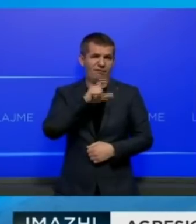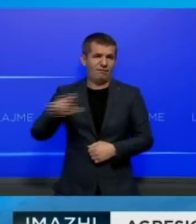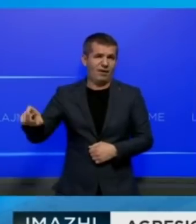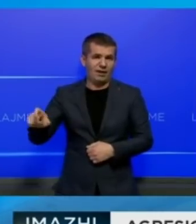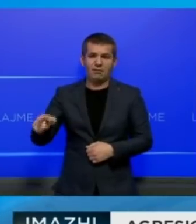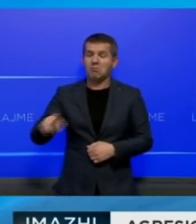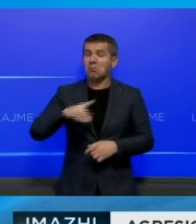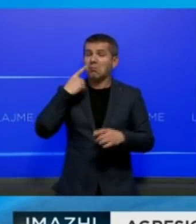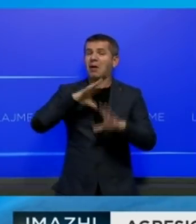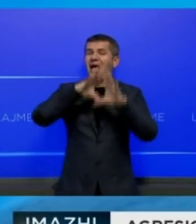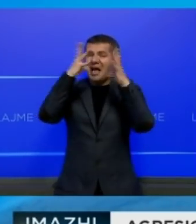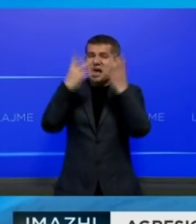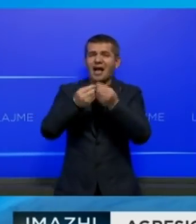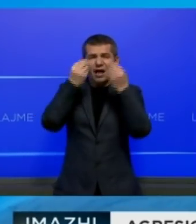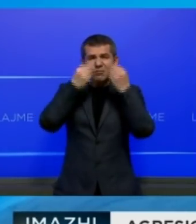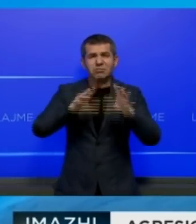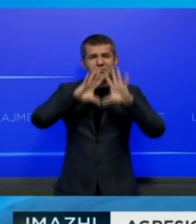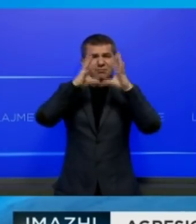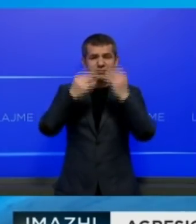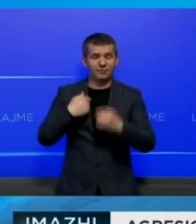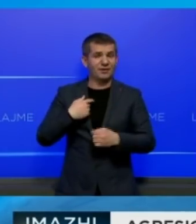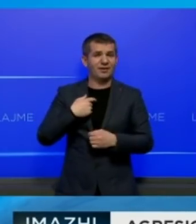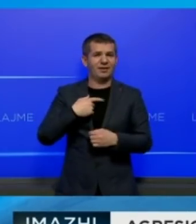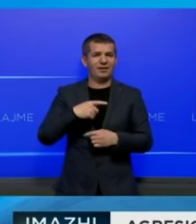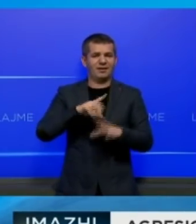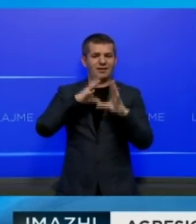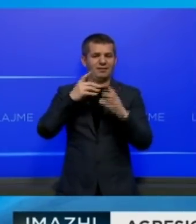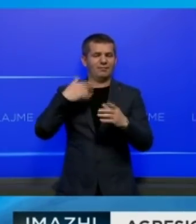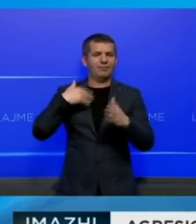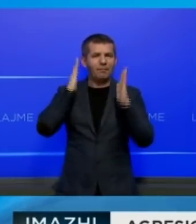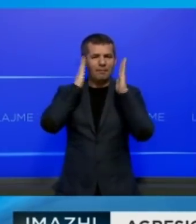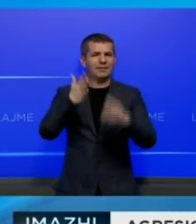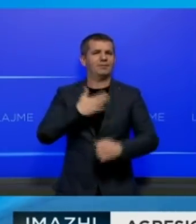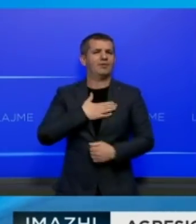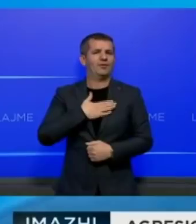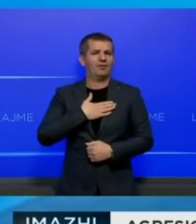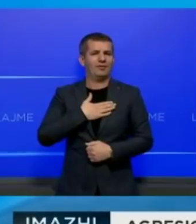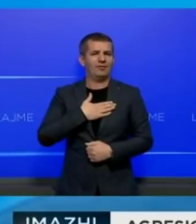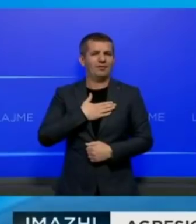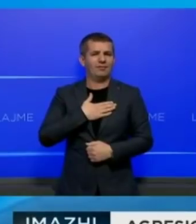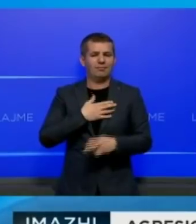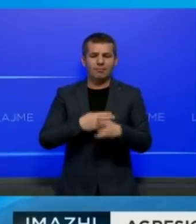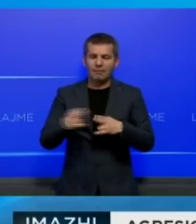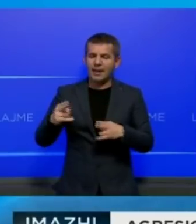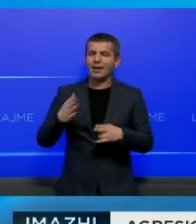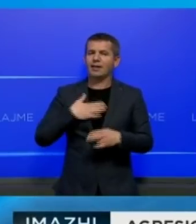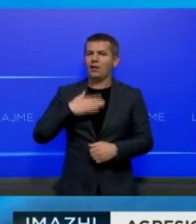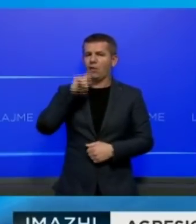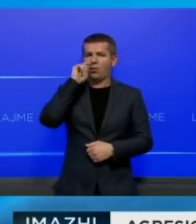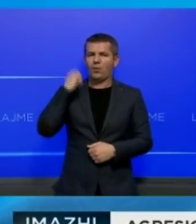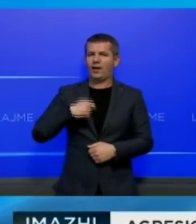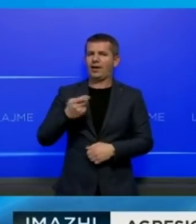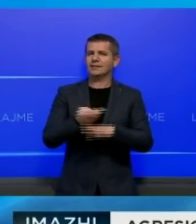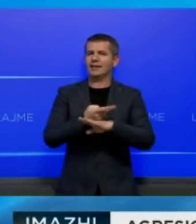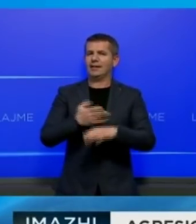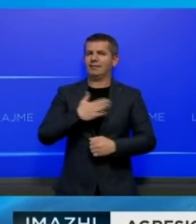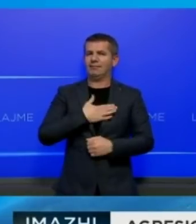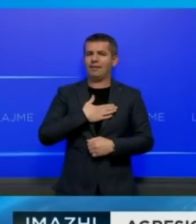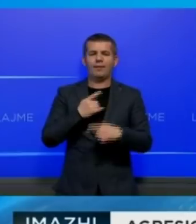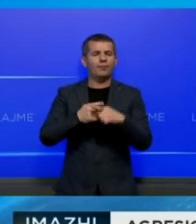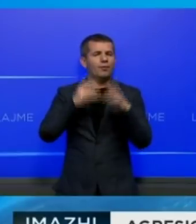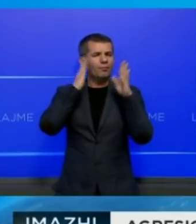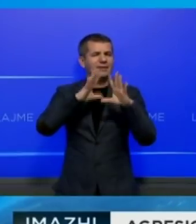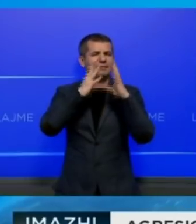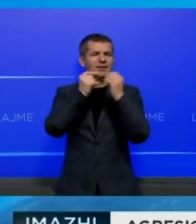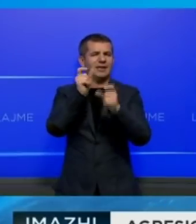të gjitha katedrale dhe kisha tona, nuk do të shkatroni besimin ton, besimin ton të sinqert në Ukrainë dhe Zot, besimin të njerëzit, thot ai. Ndër